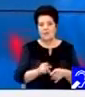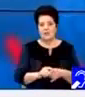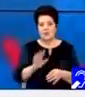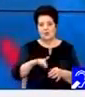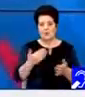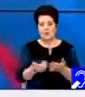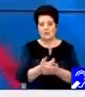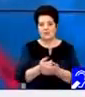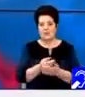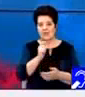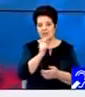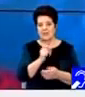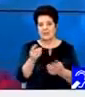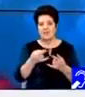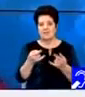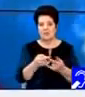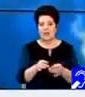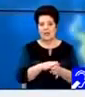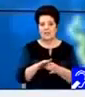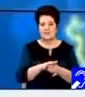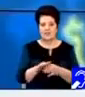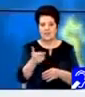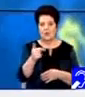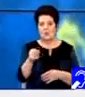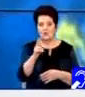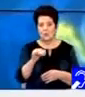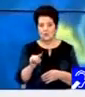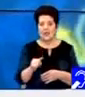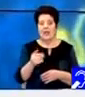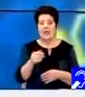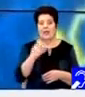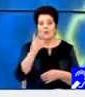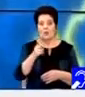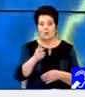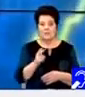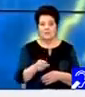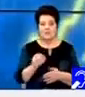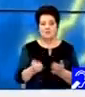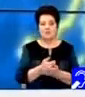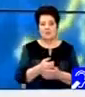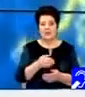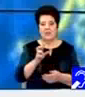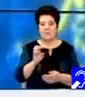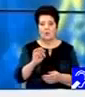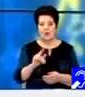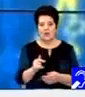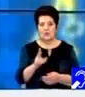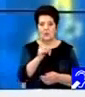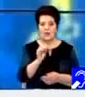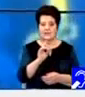după știri interviurile telejurnalului realizate de Vitalie Guțu. Iar de la ora 20 urmăriți știrile de la București. Eu